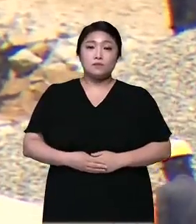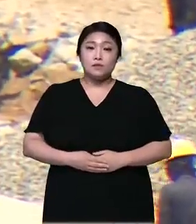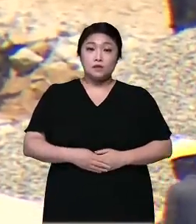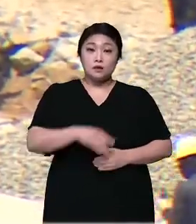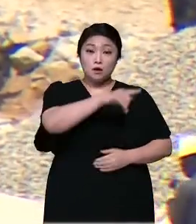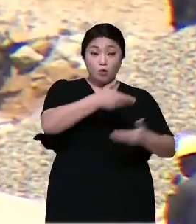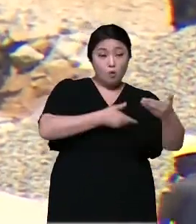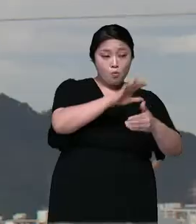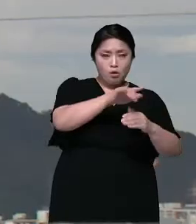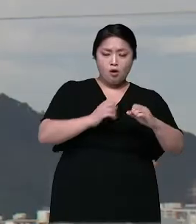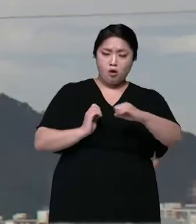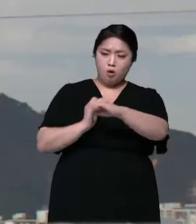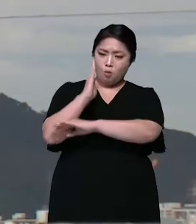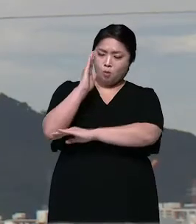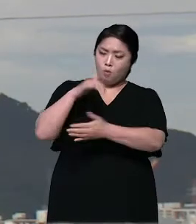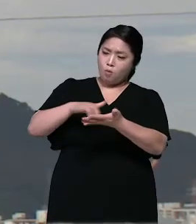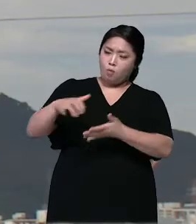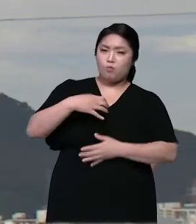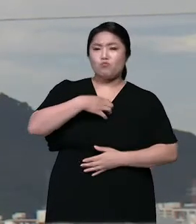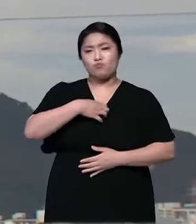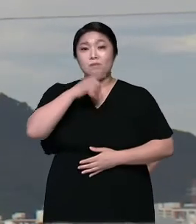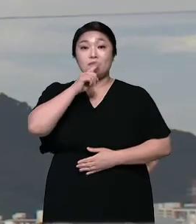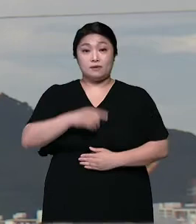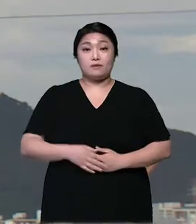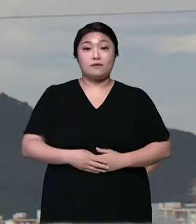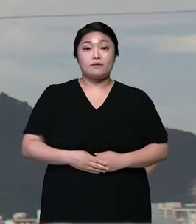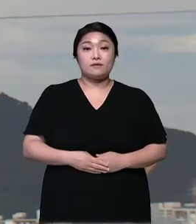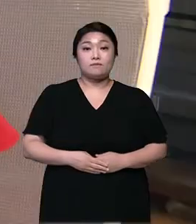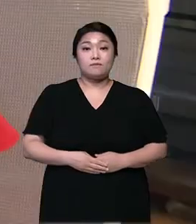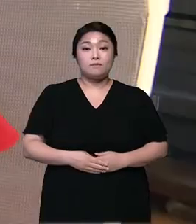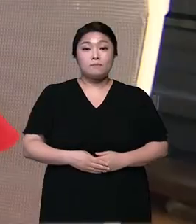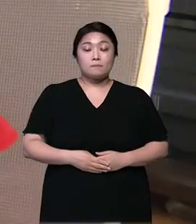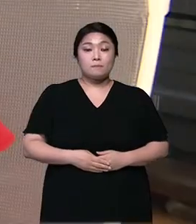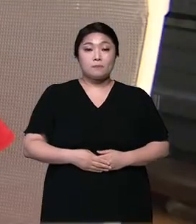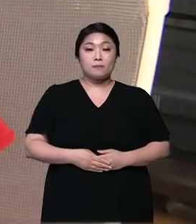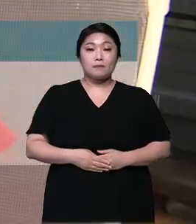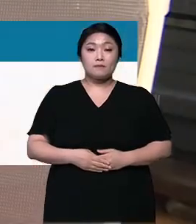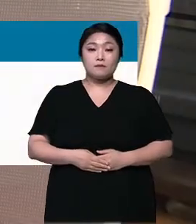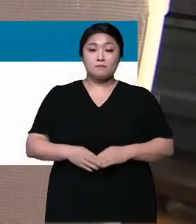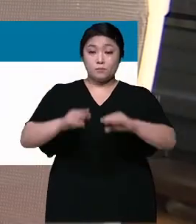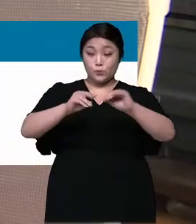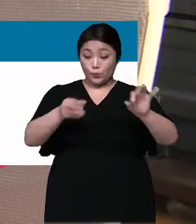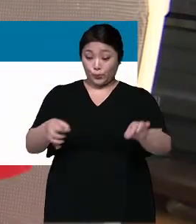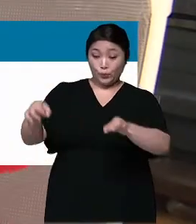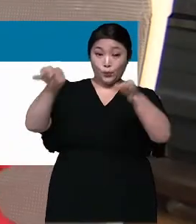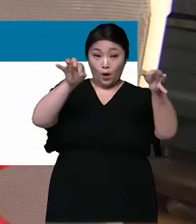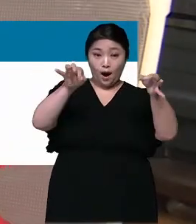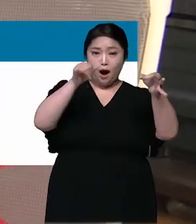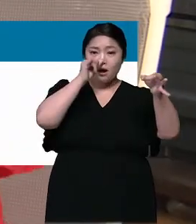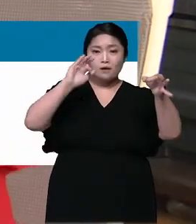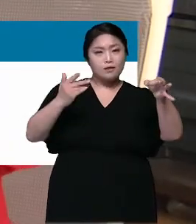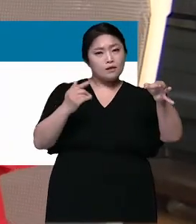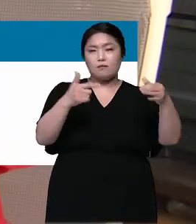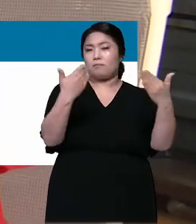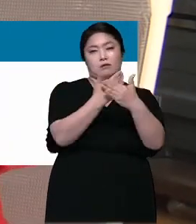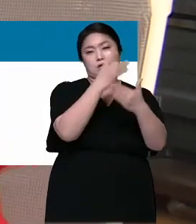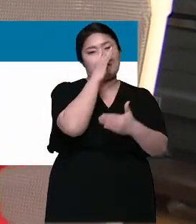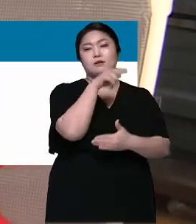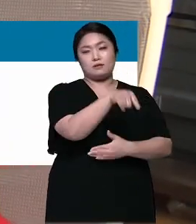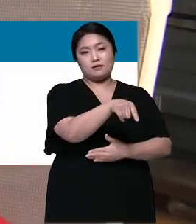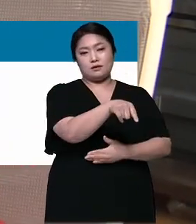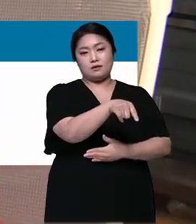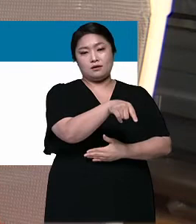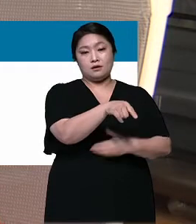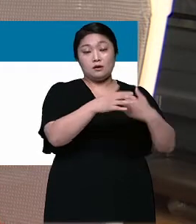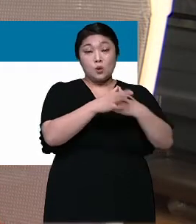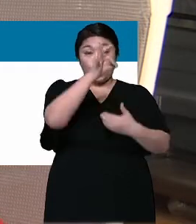시장에서는 과잉 공급에 따른 의료 가 나옵니다 색깔 상승이 됨에도 불구하고 풀러 막아 되는 것도 사실이에요